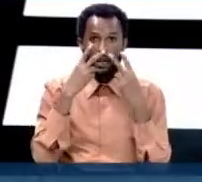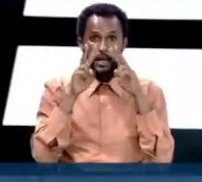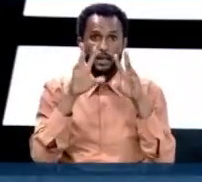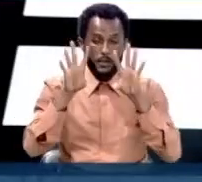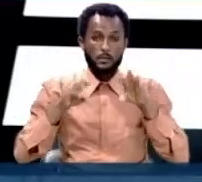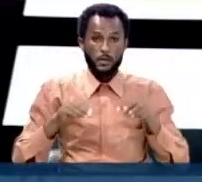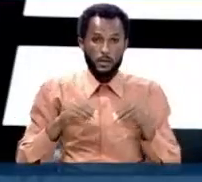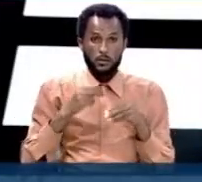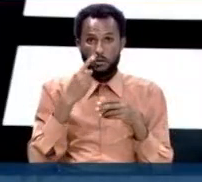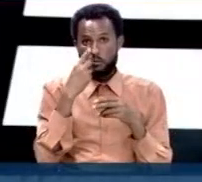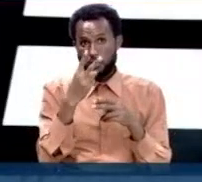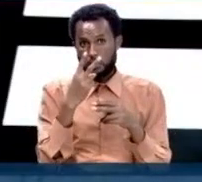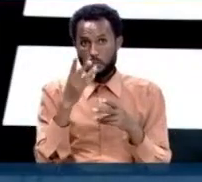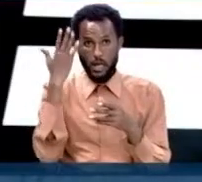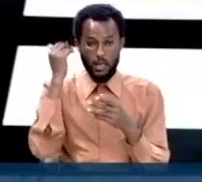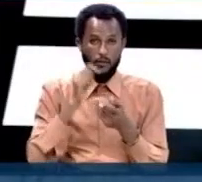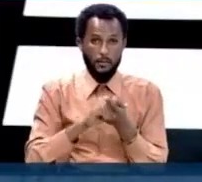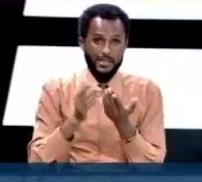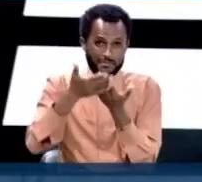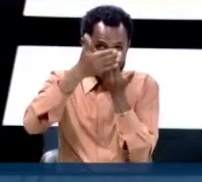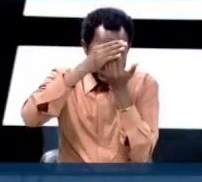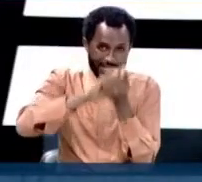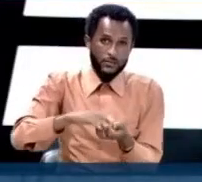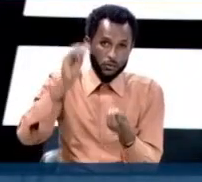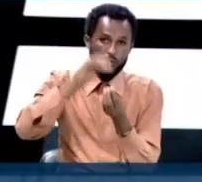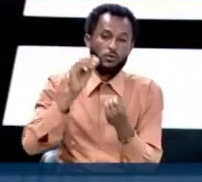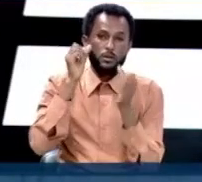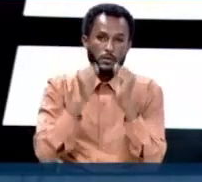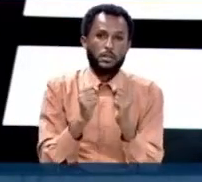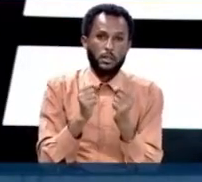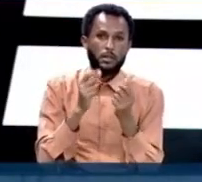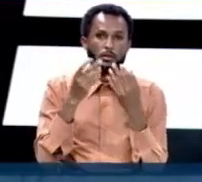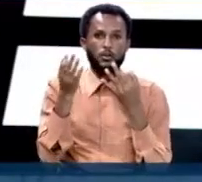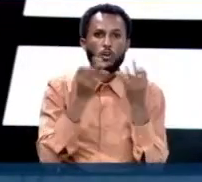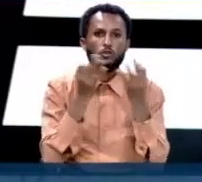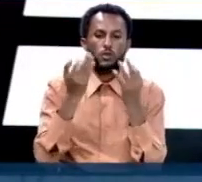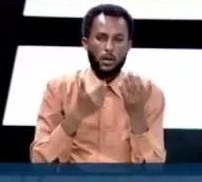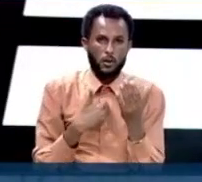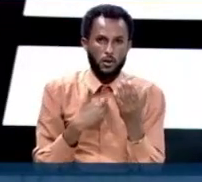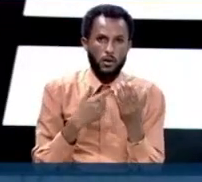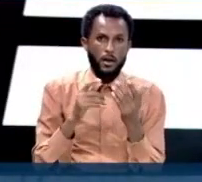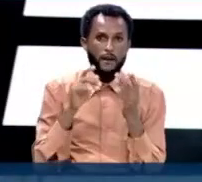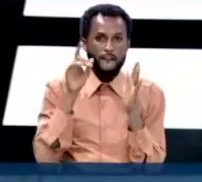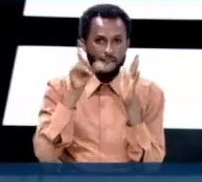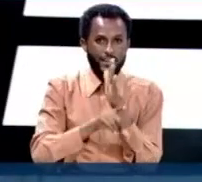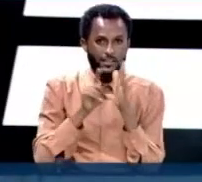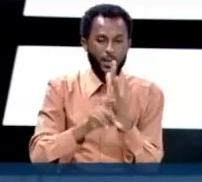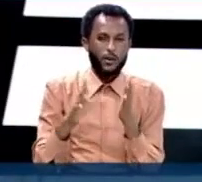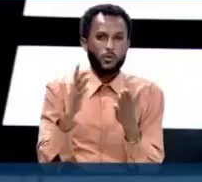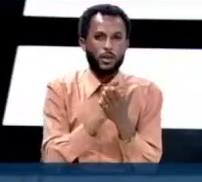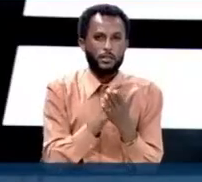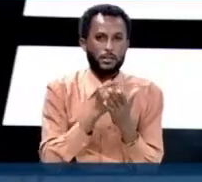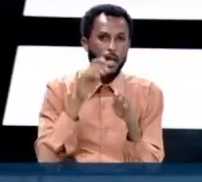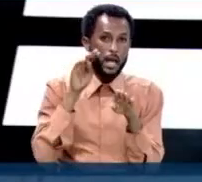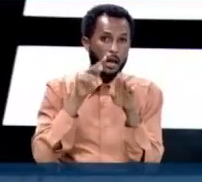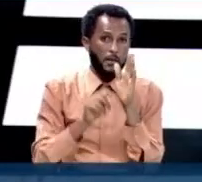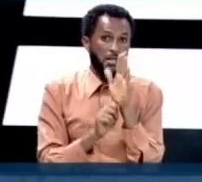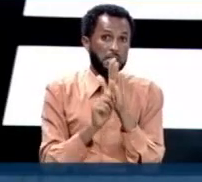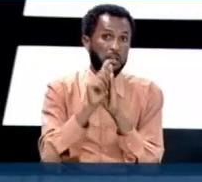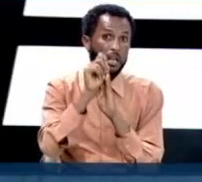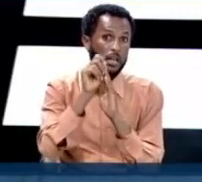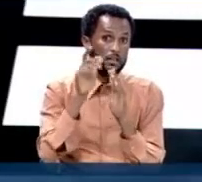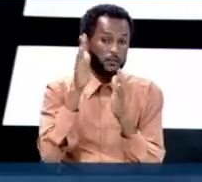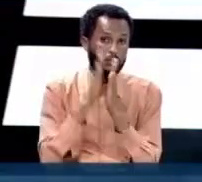ብዘይምርካቡ ካብቲ ዝሓለፈ ዓመት ብዕፅፊ ክውስኽ ከም ዝኽኣለ እውን ሓቢሩ ኣሎ። ፋሽስታውያንን ወረርትን ኣብ ትግራይ ኮነ ኢሎም